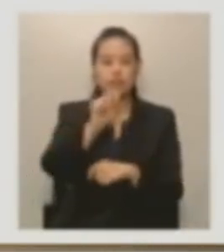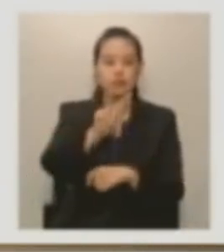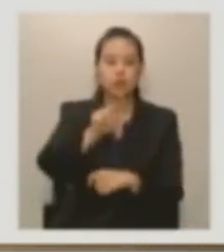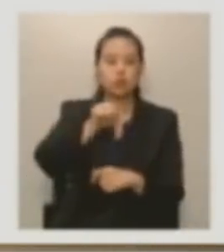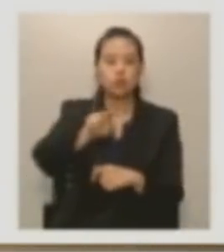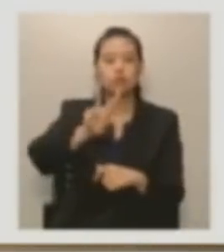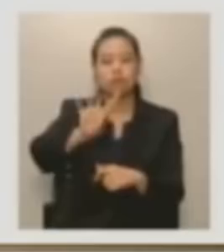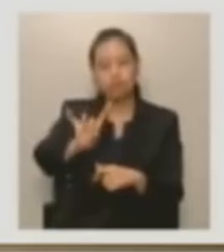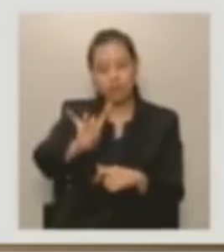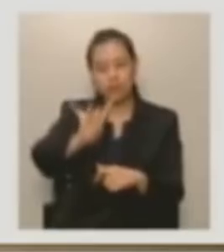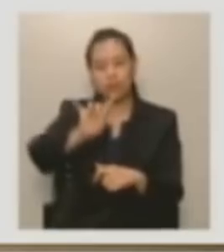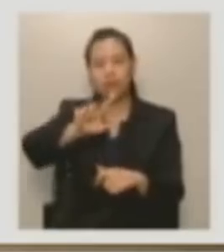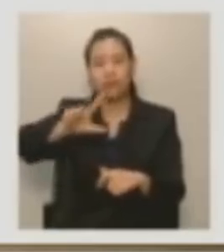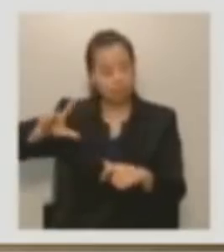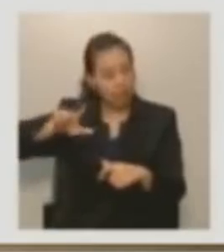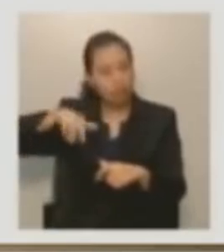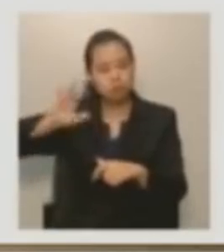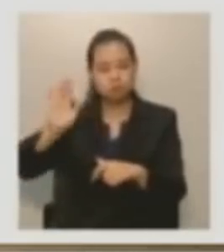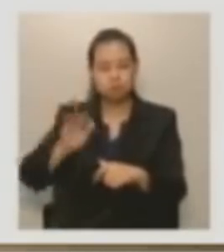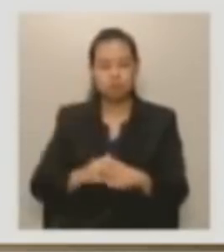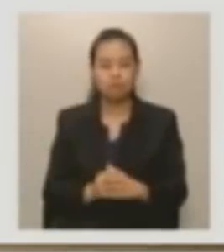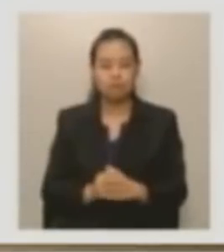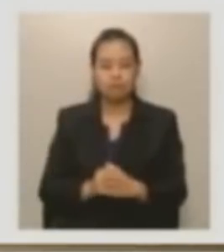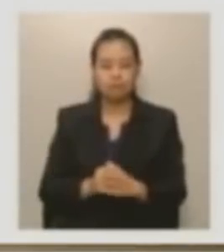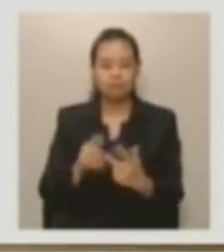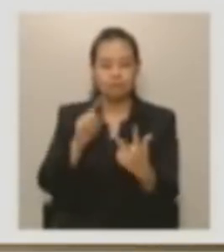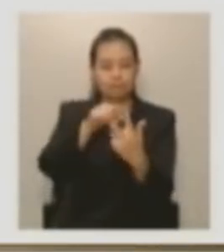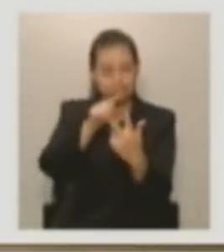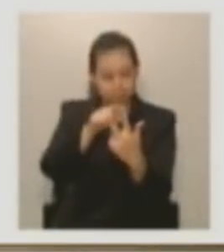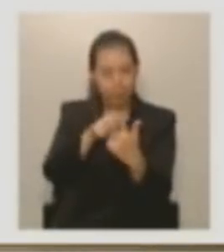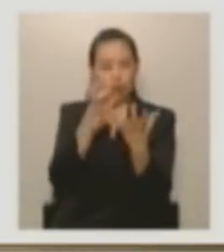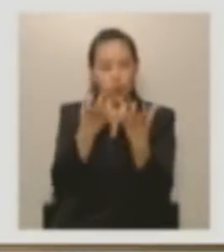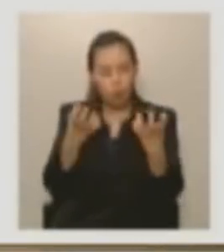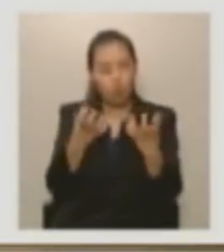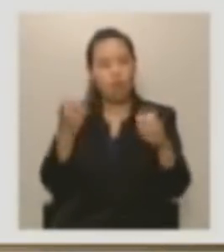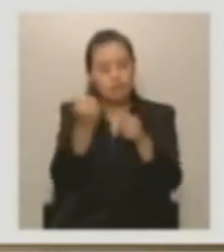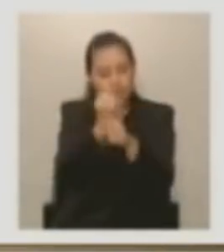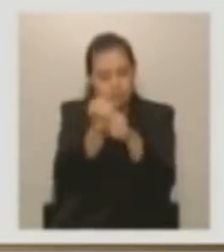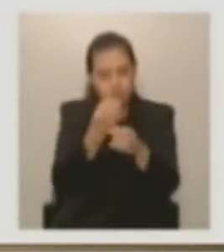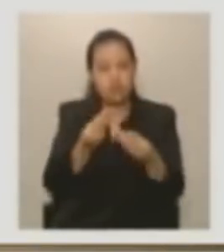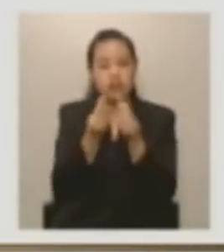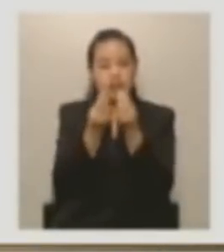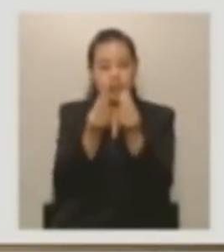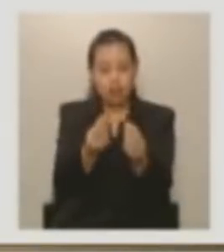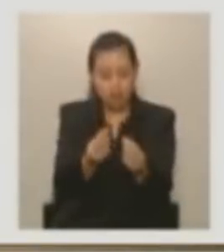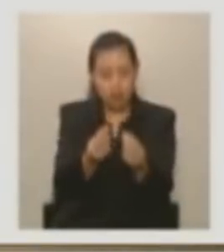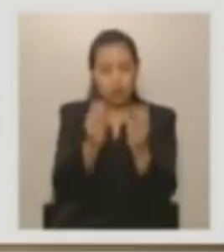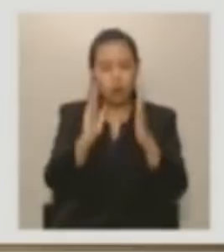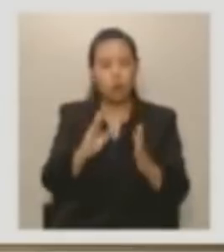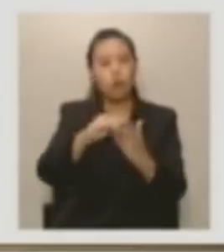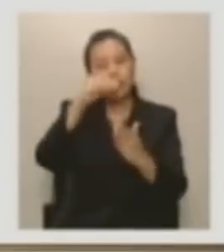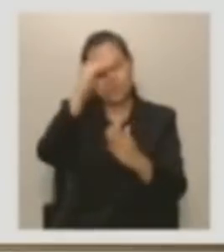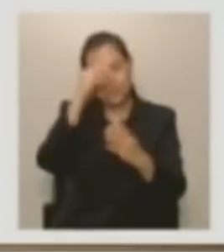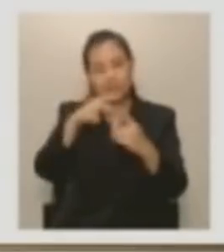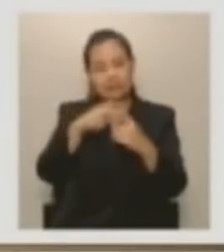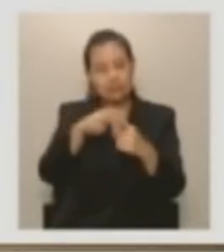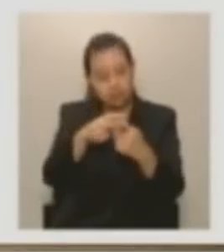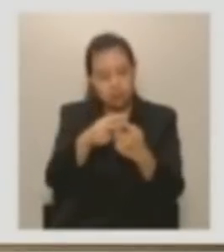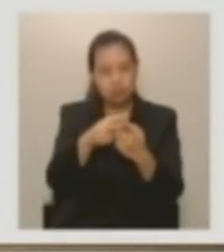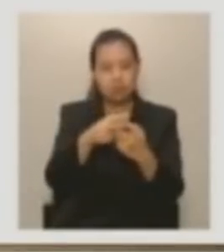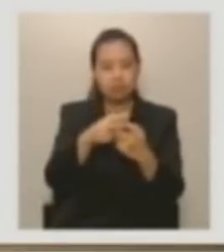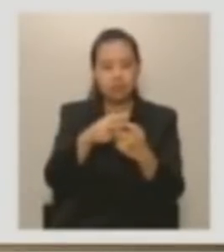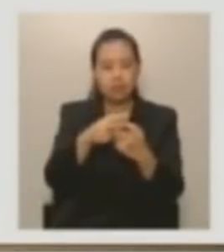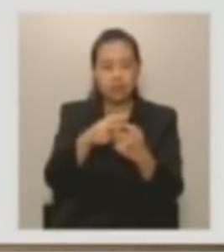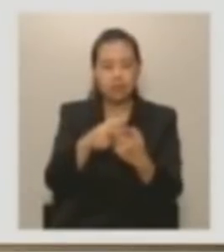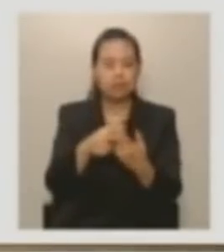านประธานคะประเทศไทยลงทุนในวัสดุฝึกของนักเรียนอาชีวะน้อยกว่าสิงคโปร์ถึง3